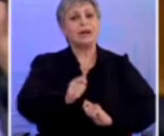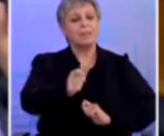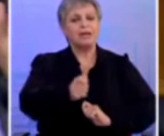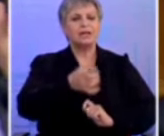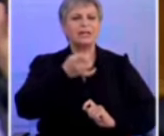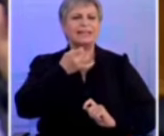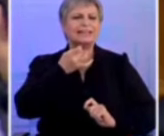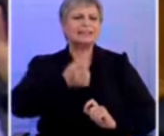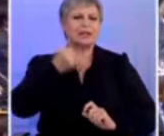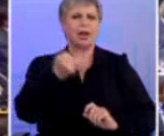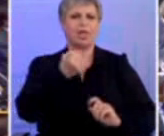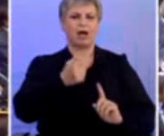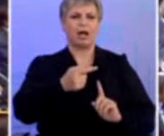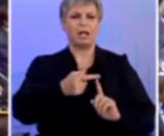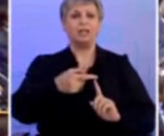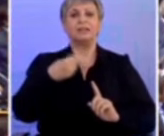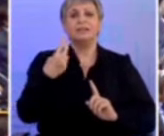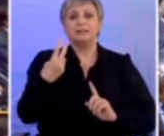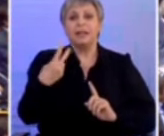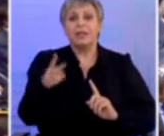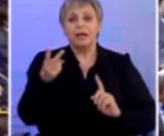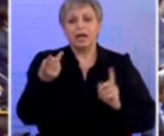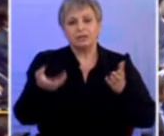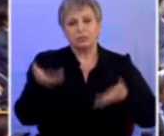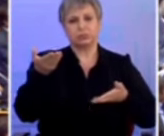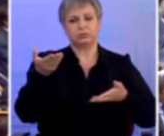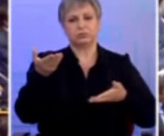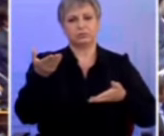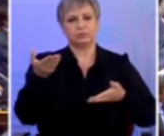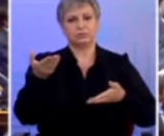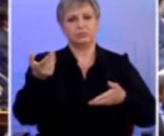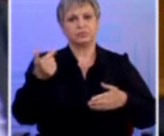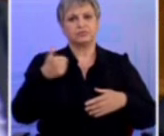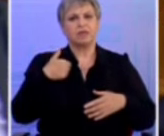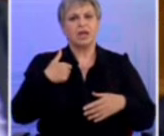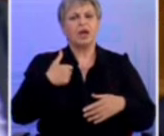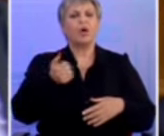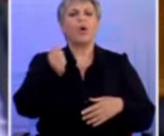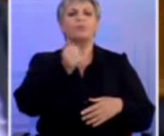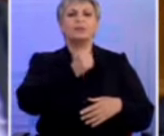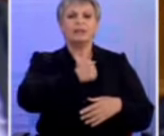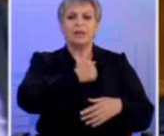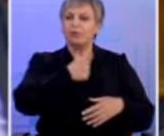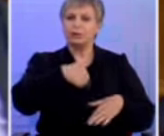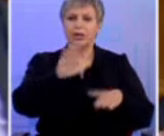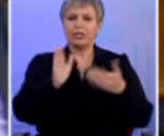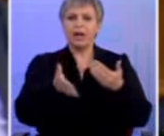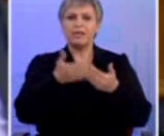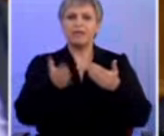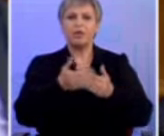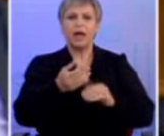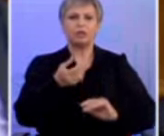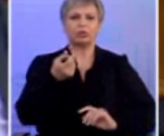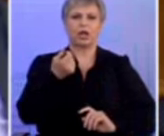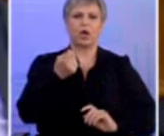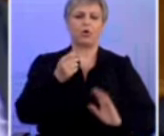είναι σκληρά. Και εγώ δεν συμφωνώ, δεν πιστεύω ότι θα ευνοήσουν την ελληνική οικονομία. Και το λέω ανοιχτά. Αλλά λέω ότι είμαι υποχρεωμένος να τα